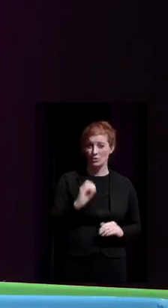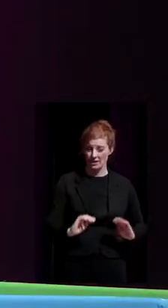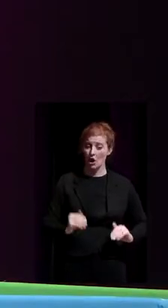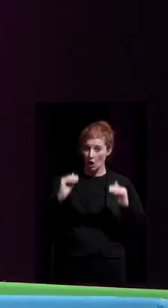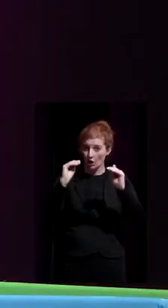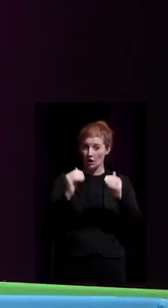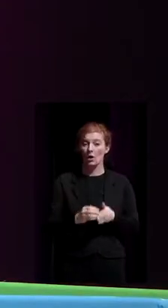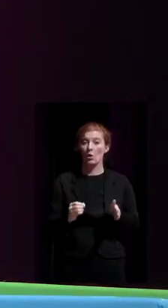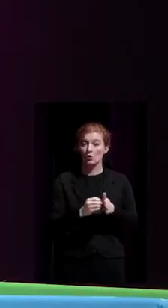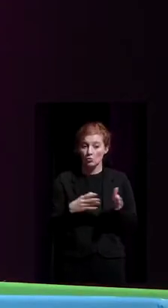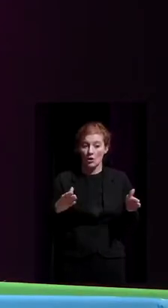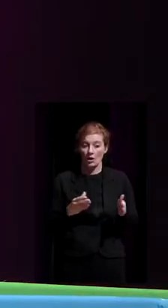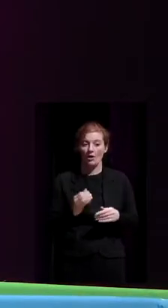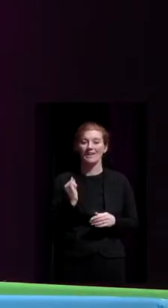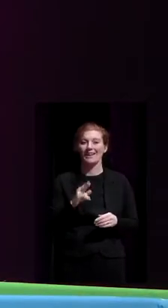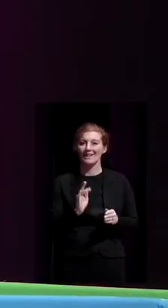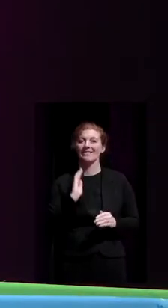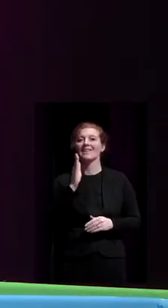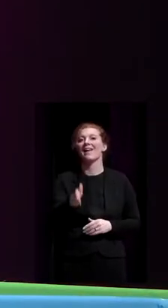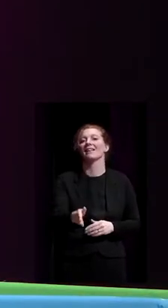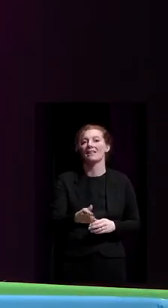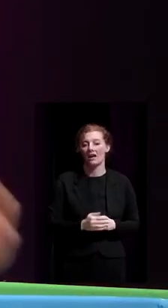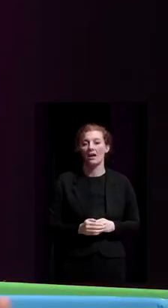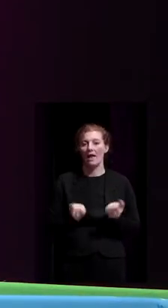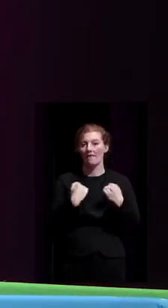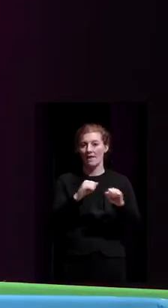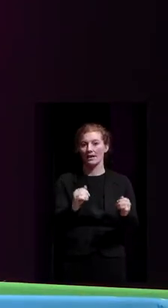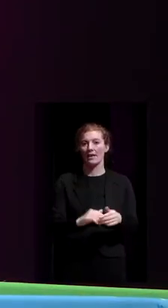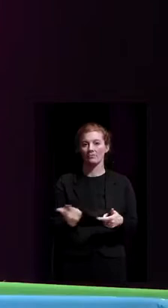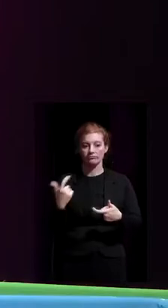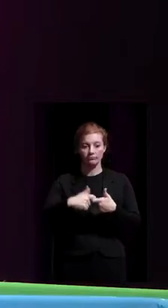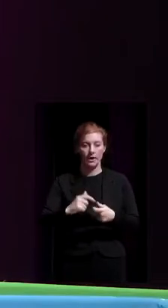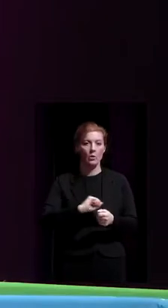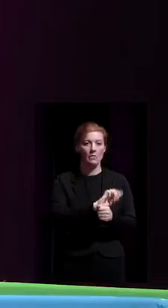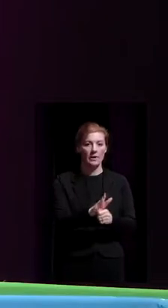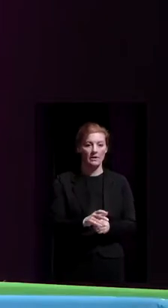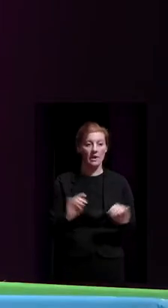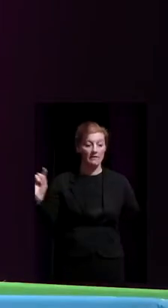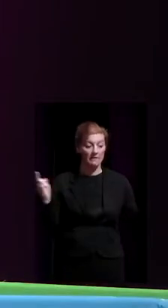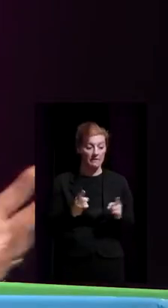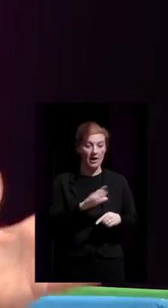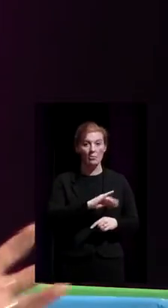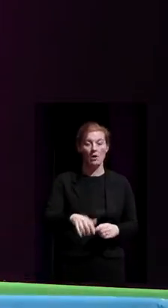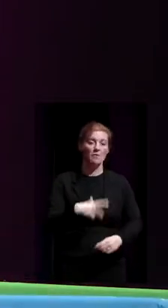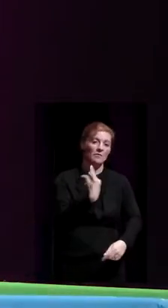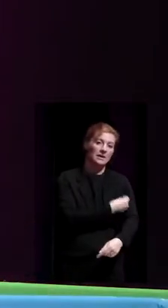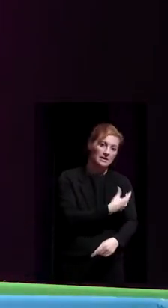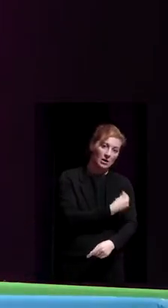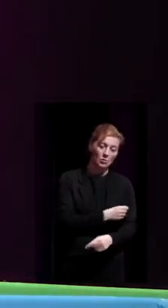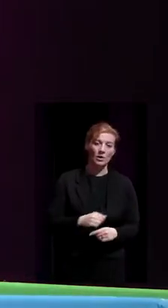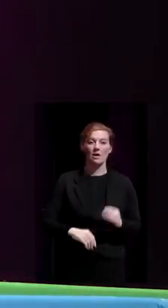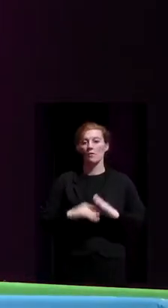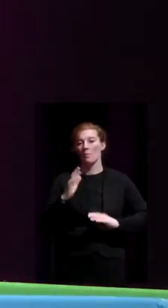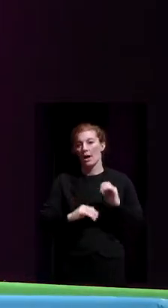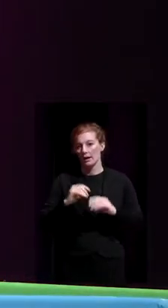den direkta effekt som covid har. Mindre barn blir vaccinerade, mindre barn får behandling för sin lunginflammation och så